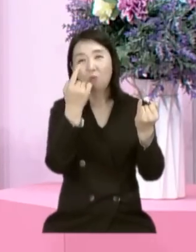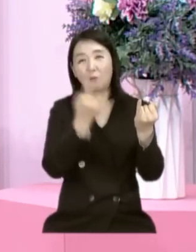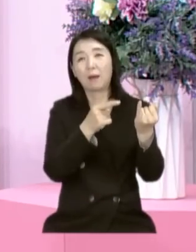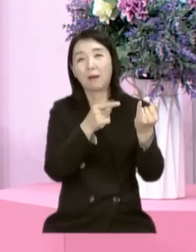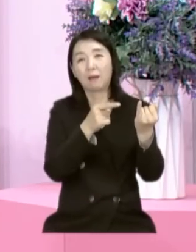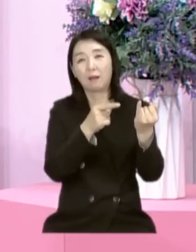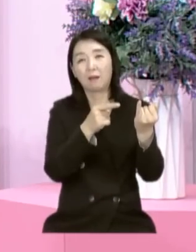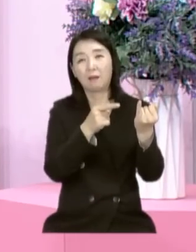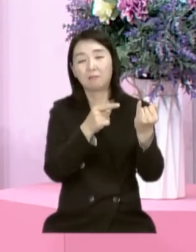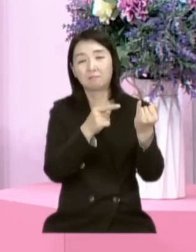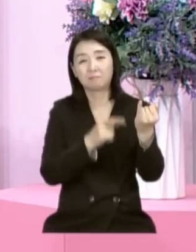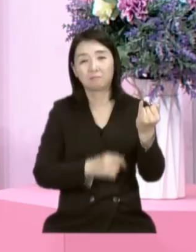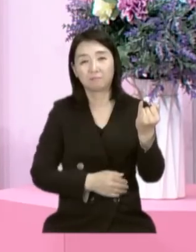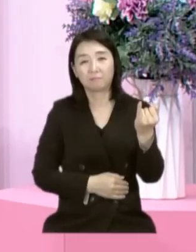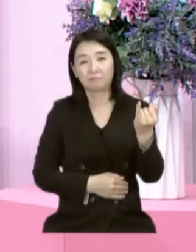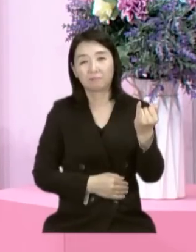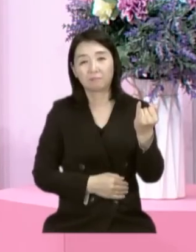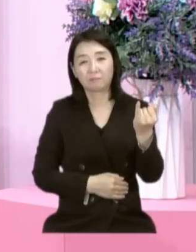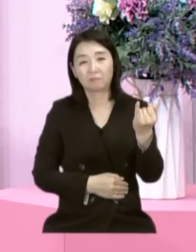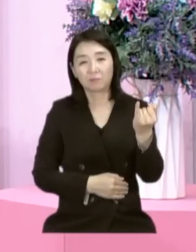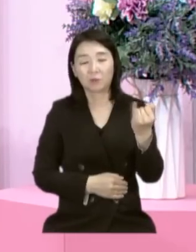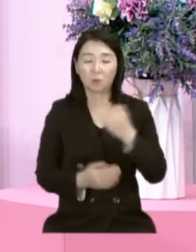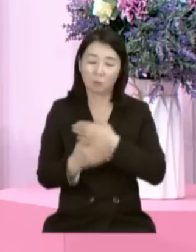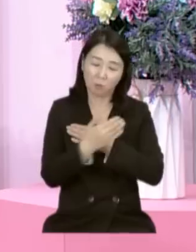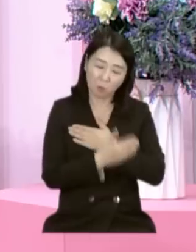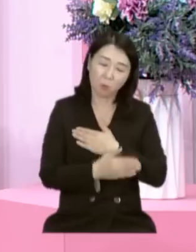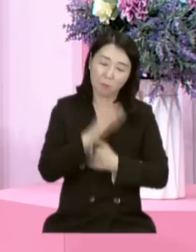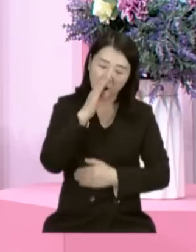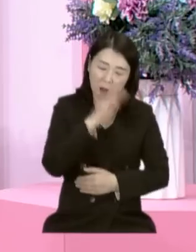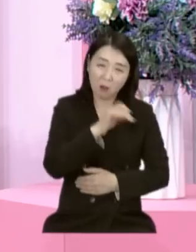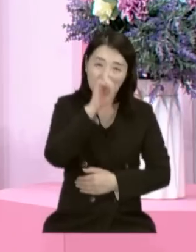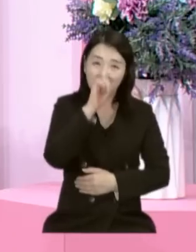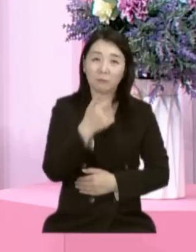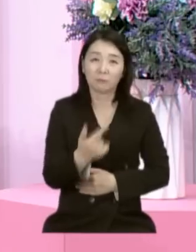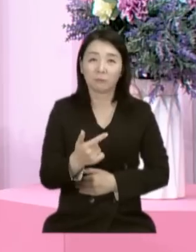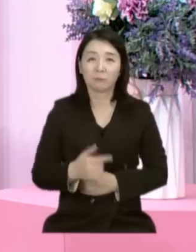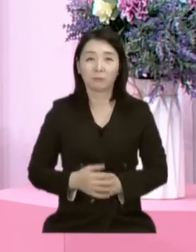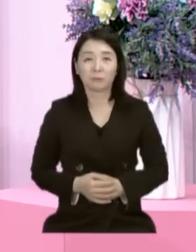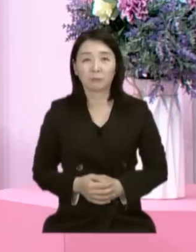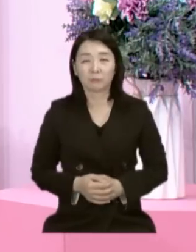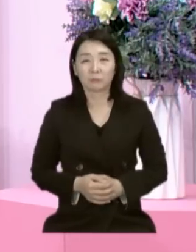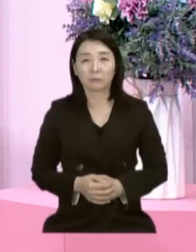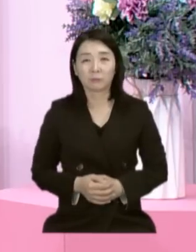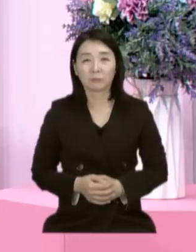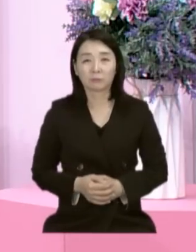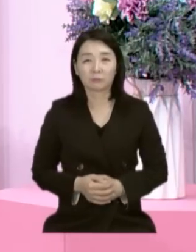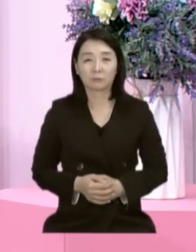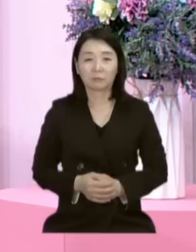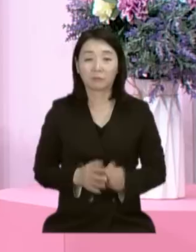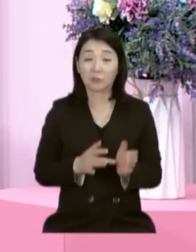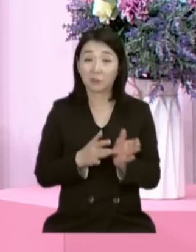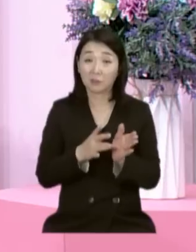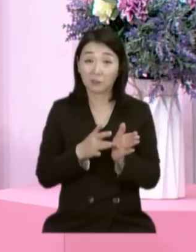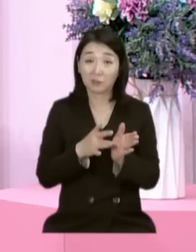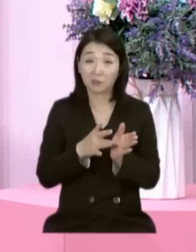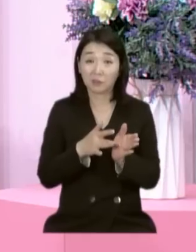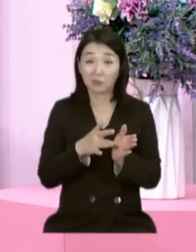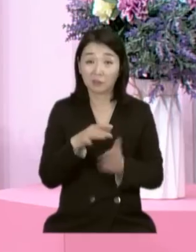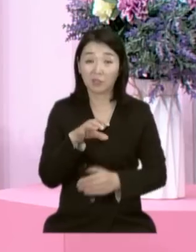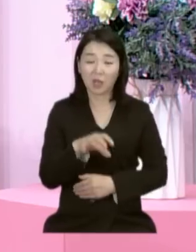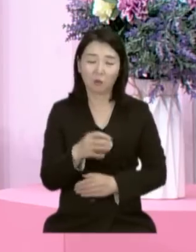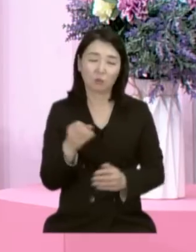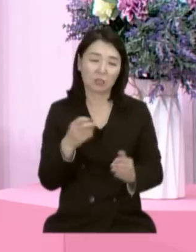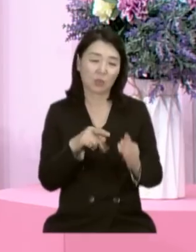네. 계속 이제 그 몸이 안 좋으시고 아프셔가지고 그 약국을 이제